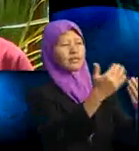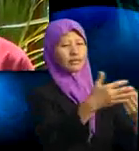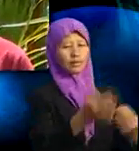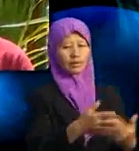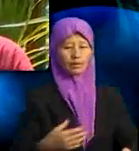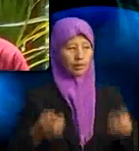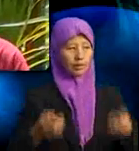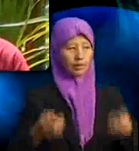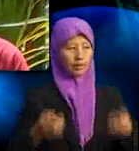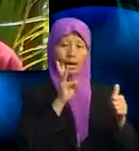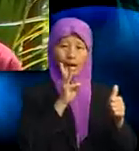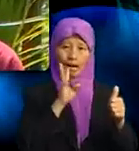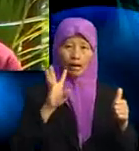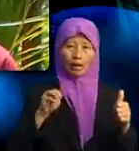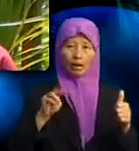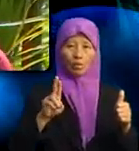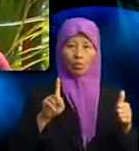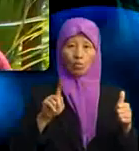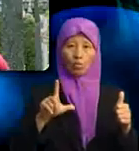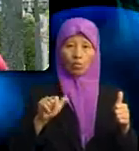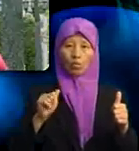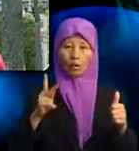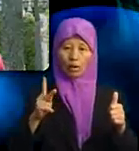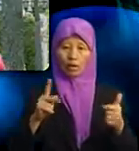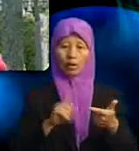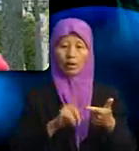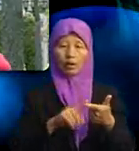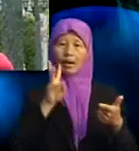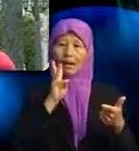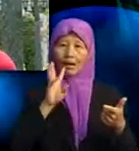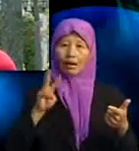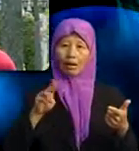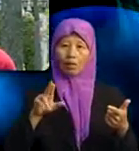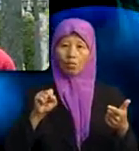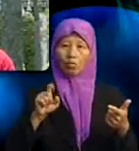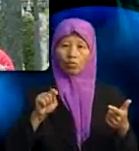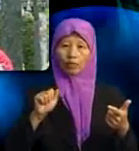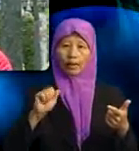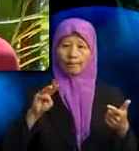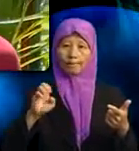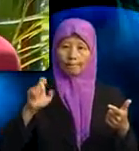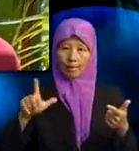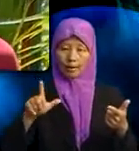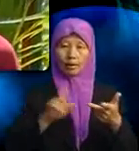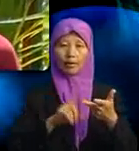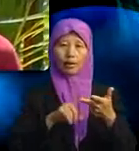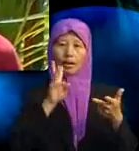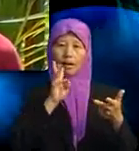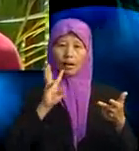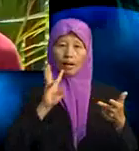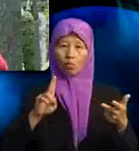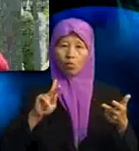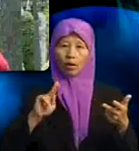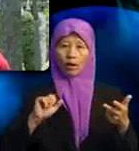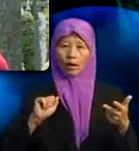Ha, yang pertama, air mutlak. Ha, yang kedua, ha, air mustakmal. Yang